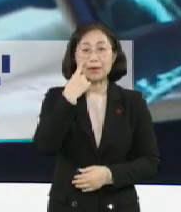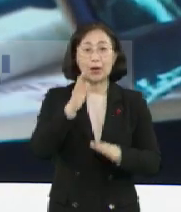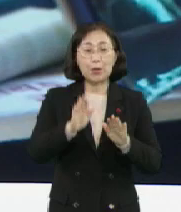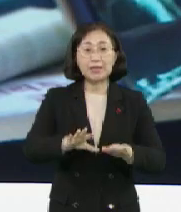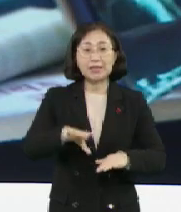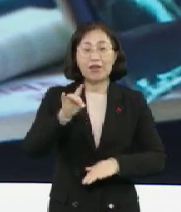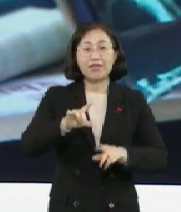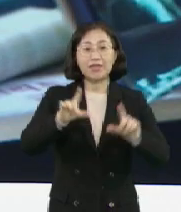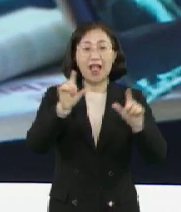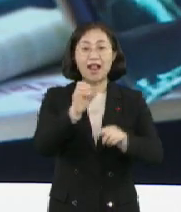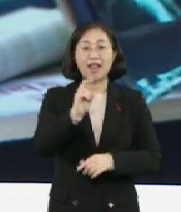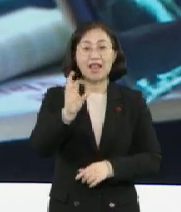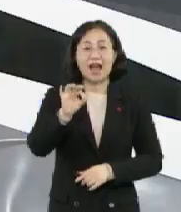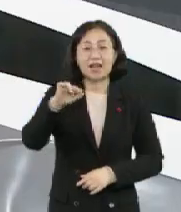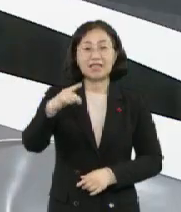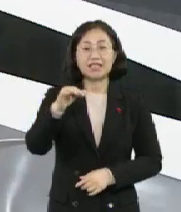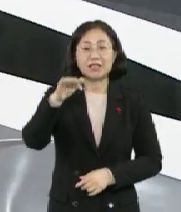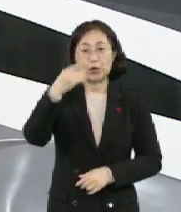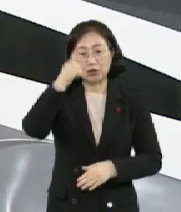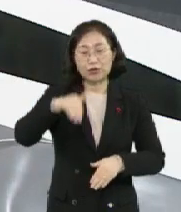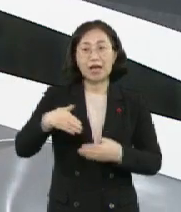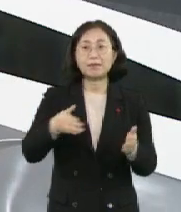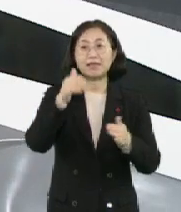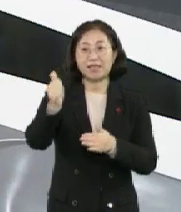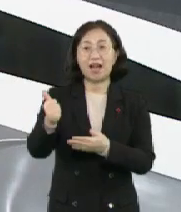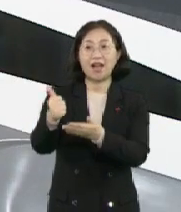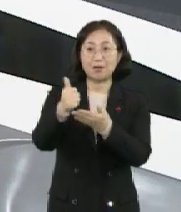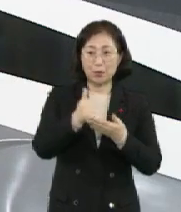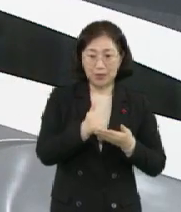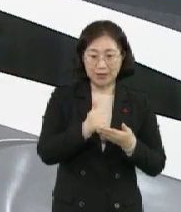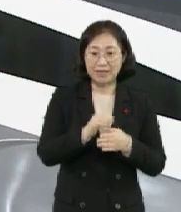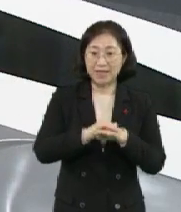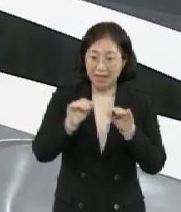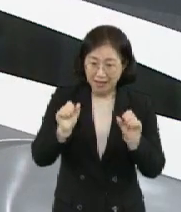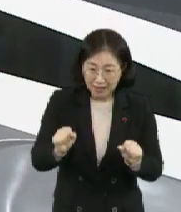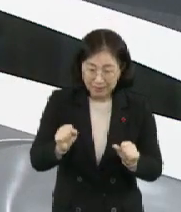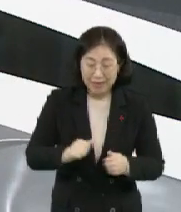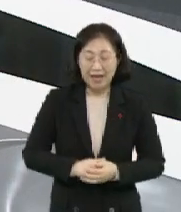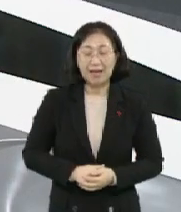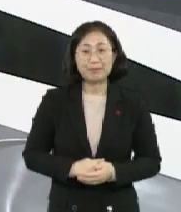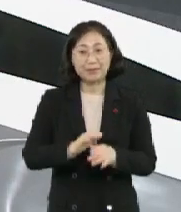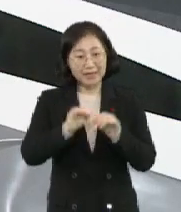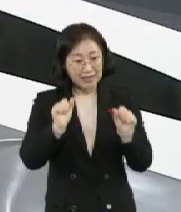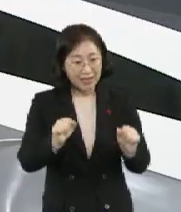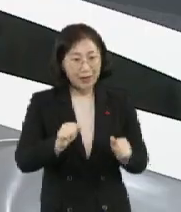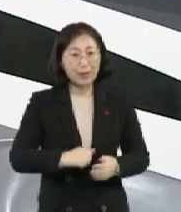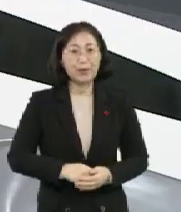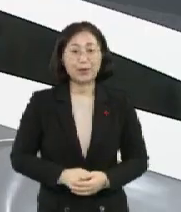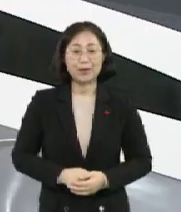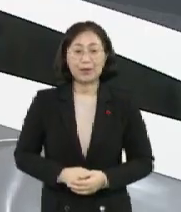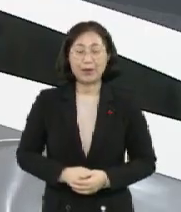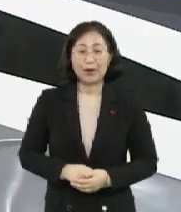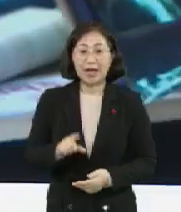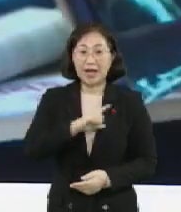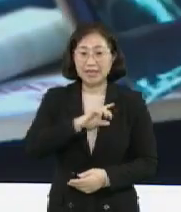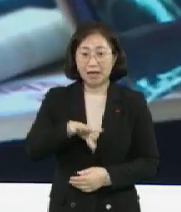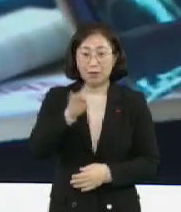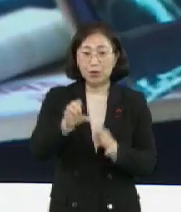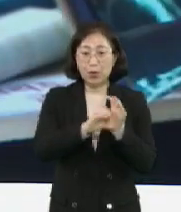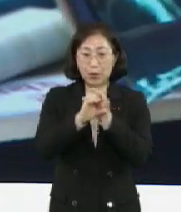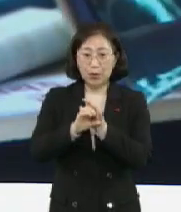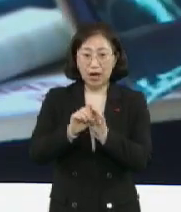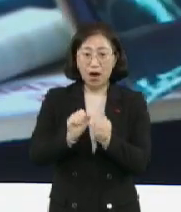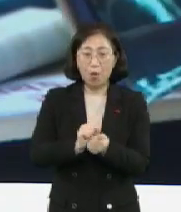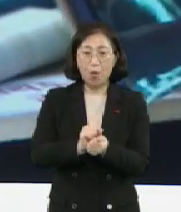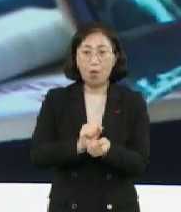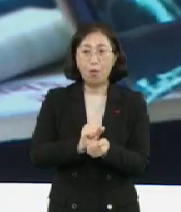양승조 충남지사가 저희 스튜디오에 직접 나와 계십니다. 지사님, 안녕하십니까? 예, 안녕하십니까? 예. 가장 먼저 코로나